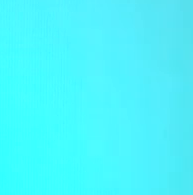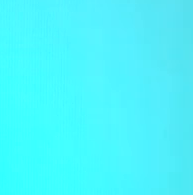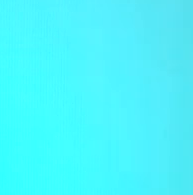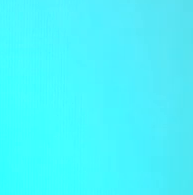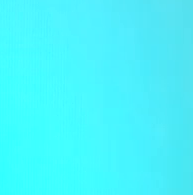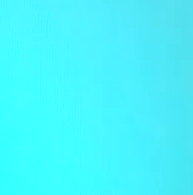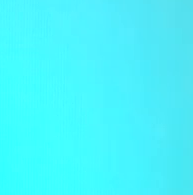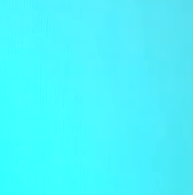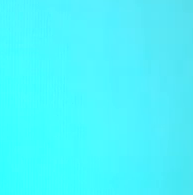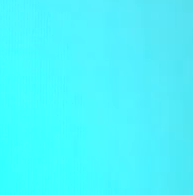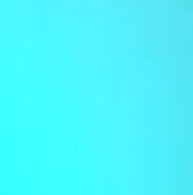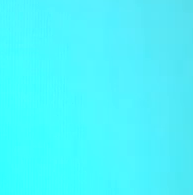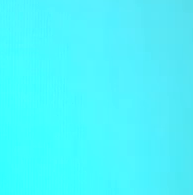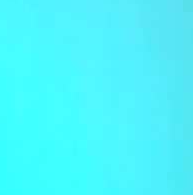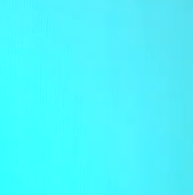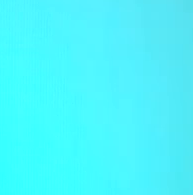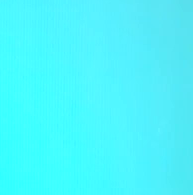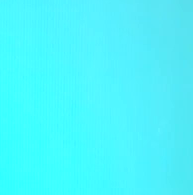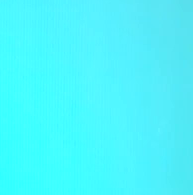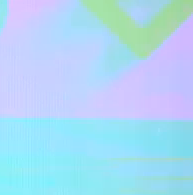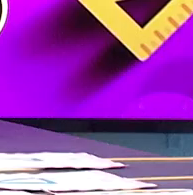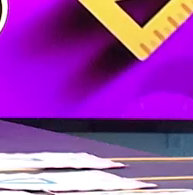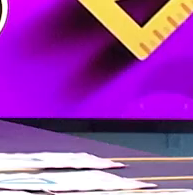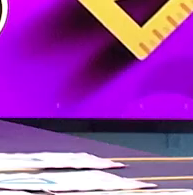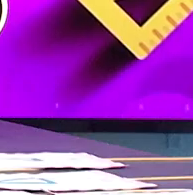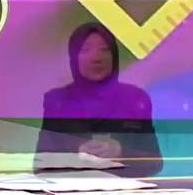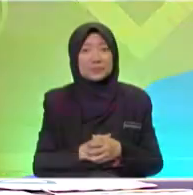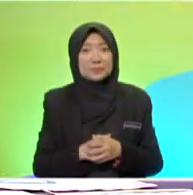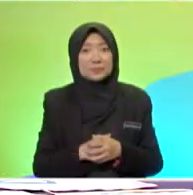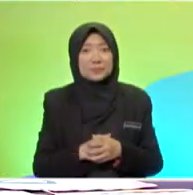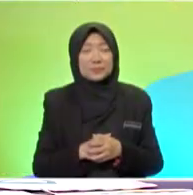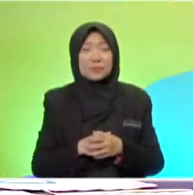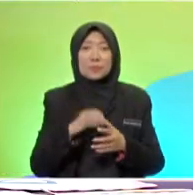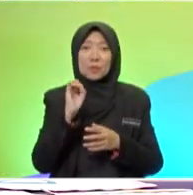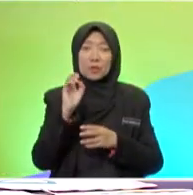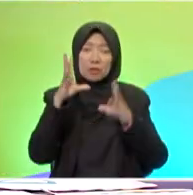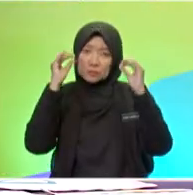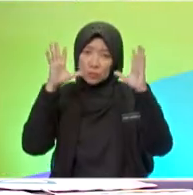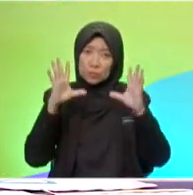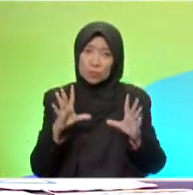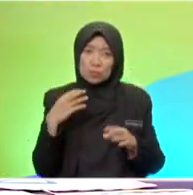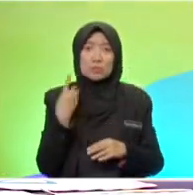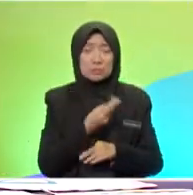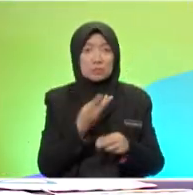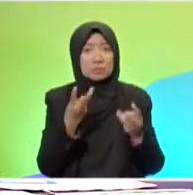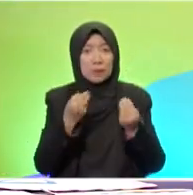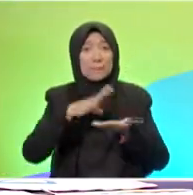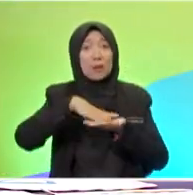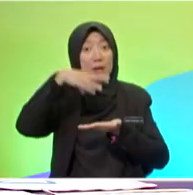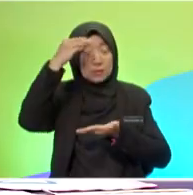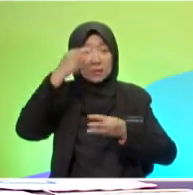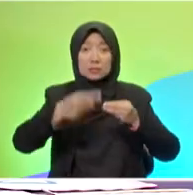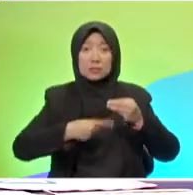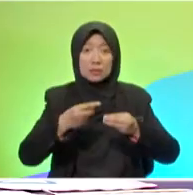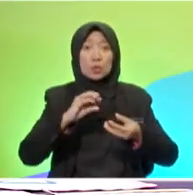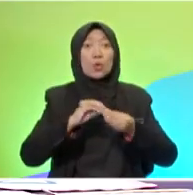Farazila kerana bersama dengan kami pada hari ini. Okey, Cikgu. Ya, kita nak belajar tentang nombor ni Cikgu. Tapi boleh